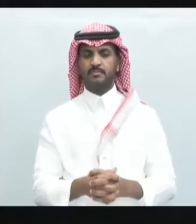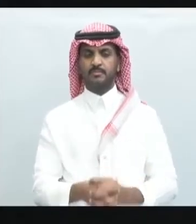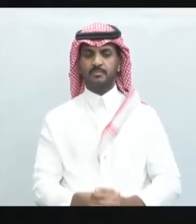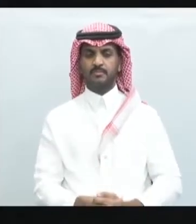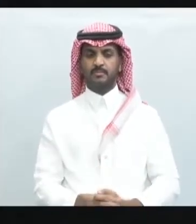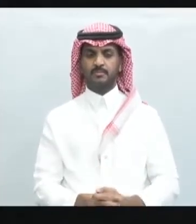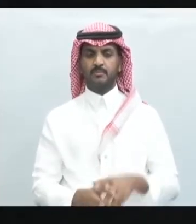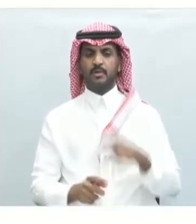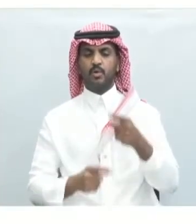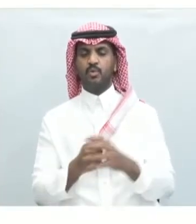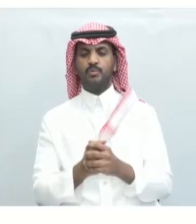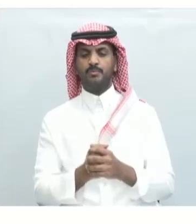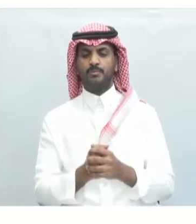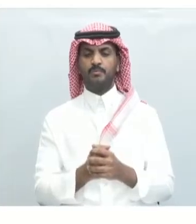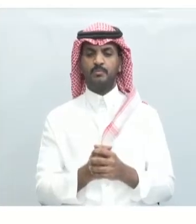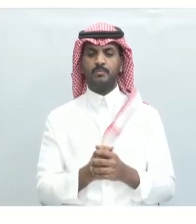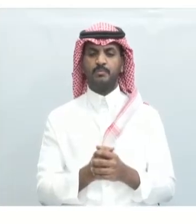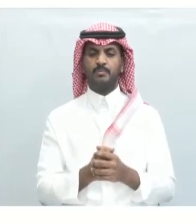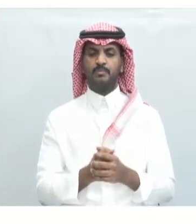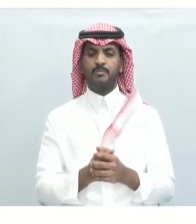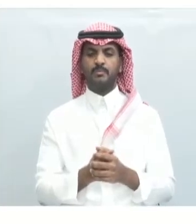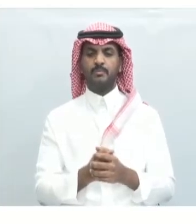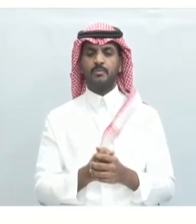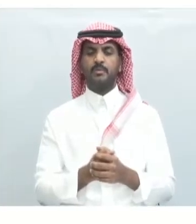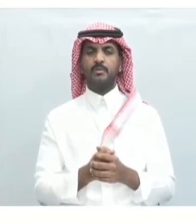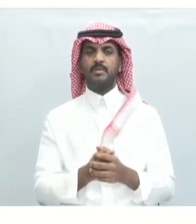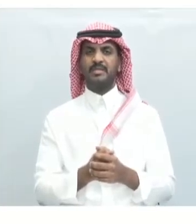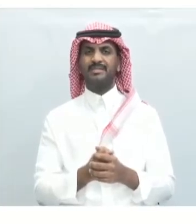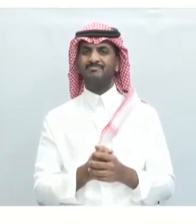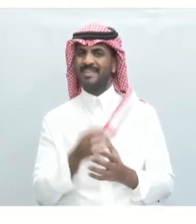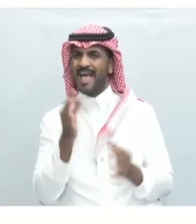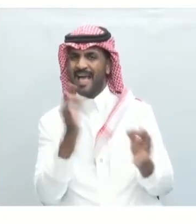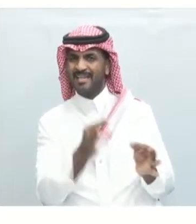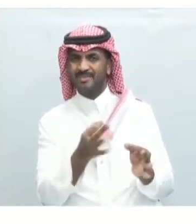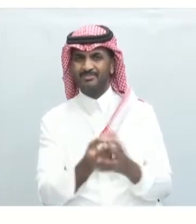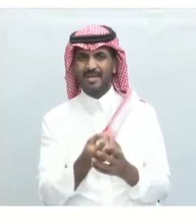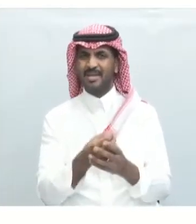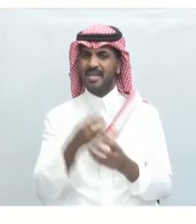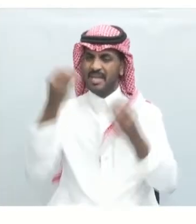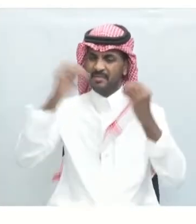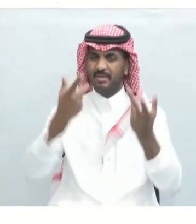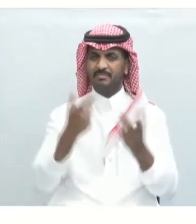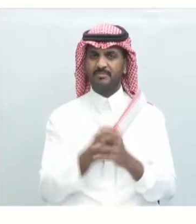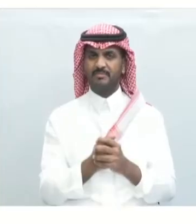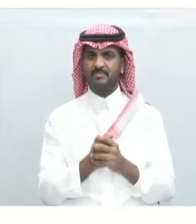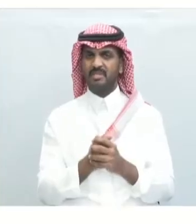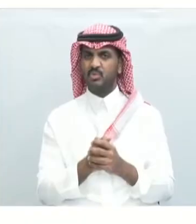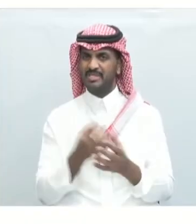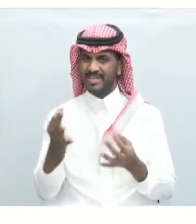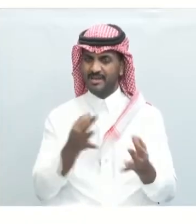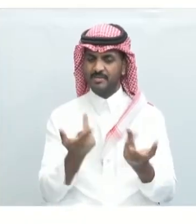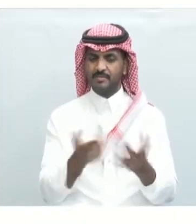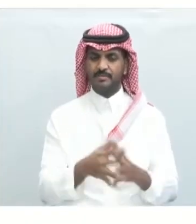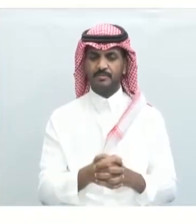احسنتم نقول اول تلك المفاسد انها اهانه للنعمه انها اهانه للنعمه